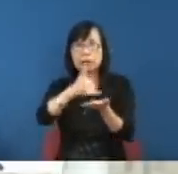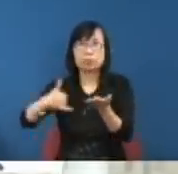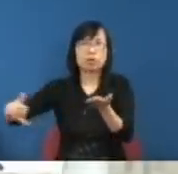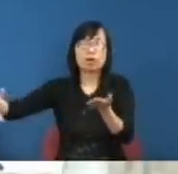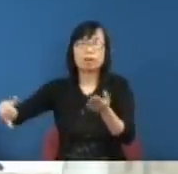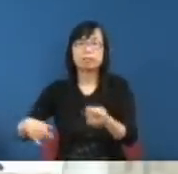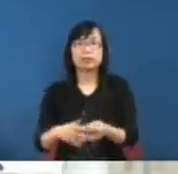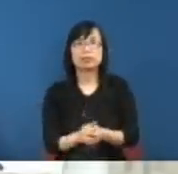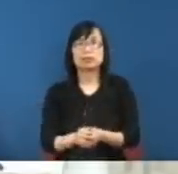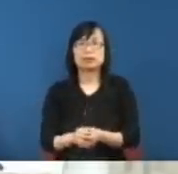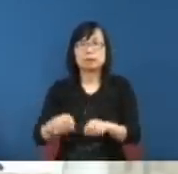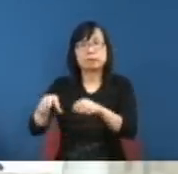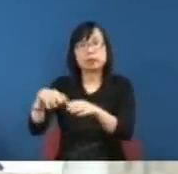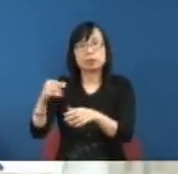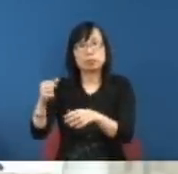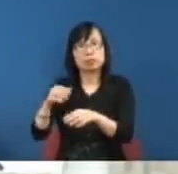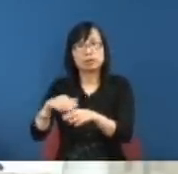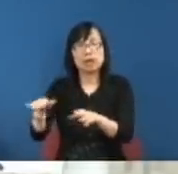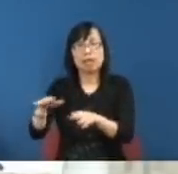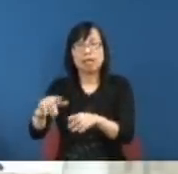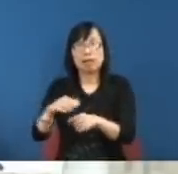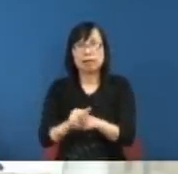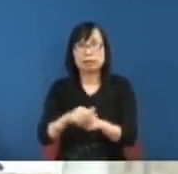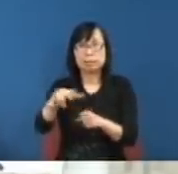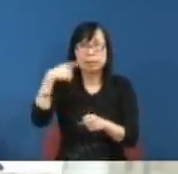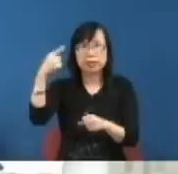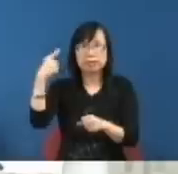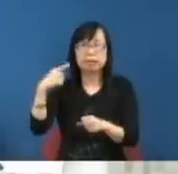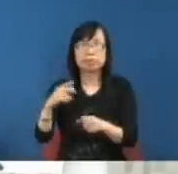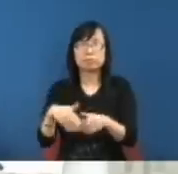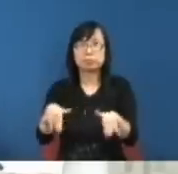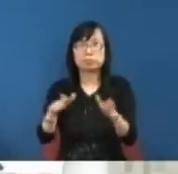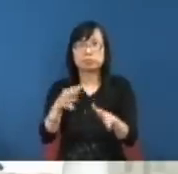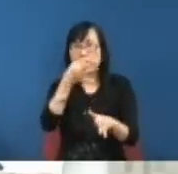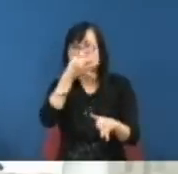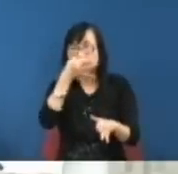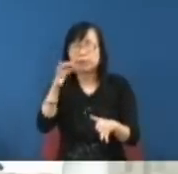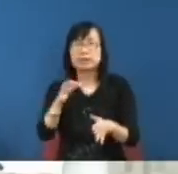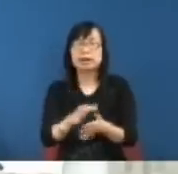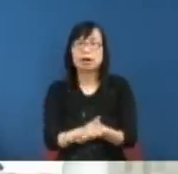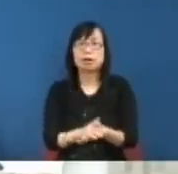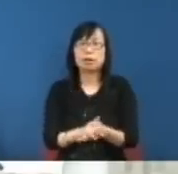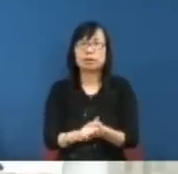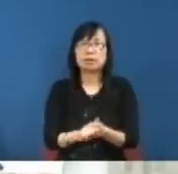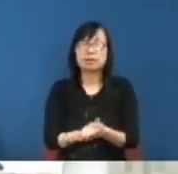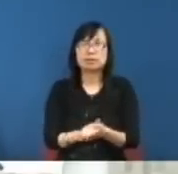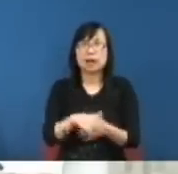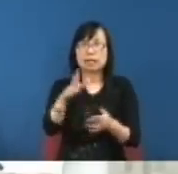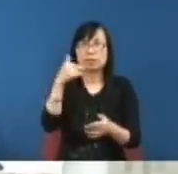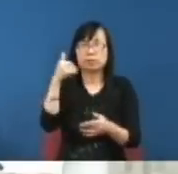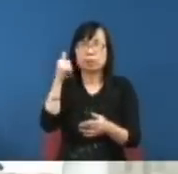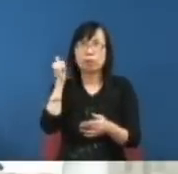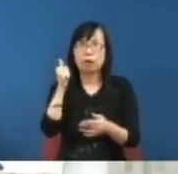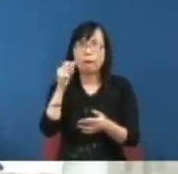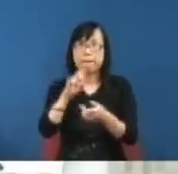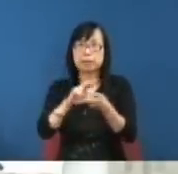力大傷。咁呢個拉丁美洲、南美洲就有呢個一股嘅革命浪潮。我哋知道咧，尼加拉瓜有喺個桑地洛